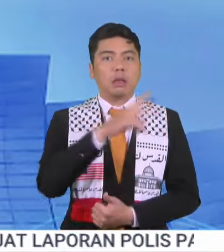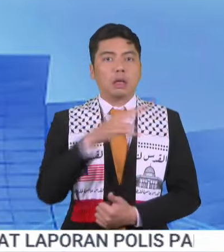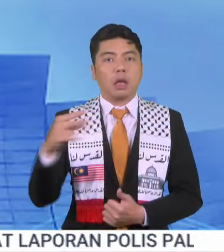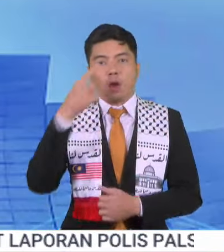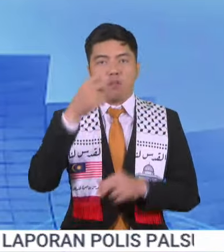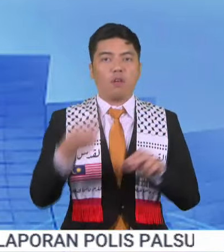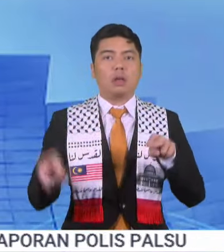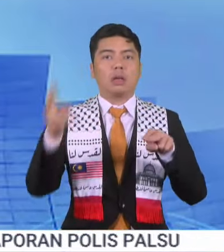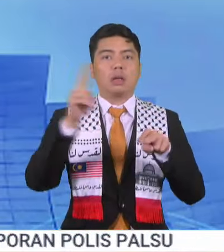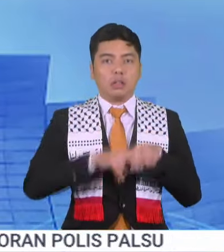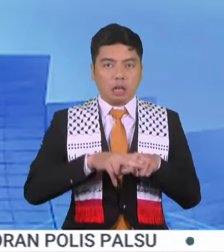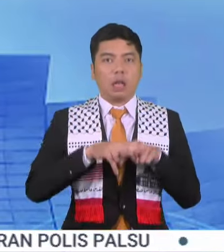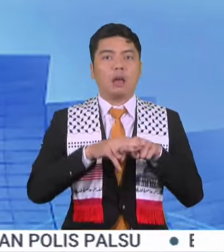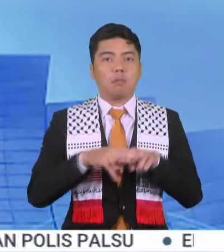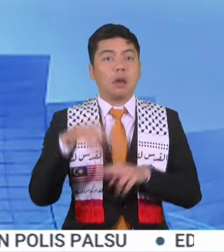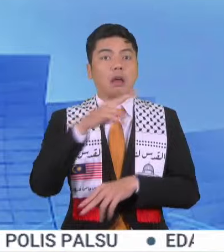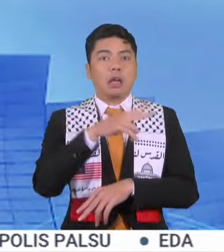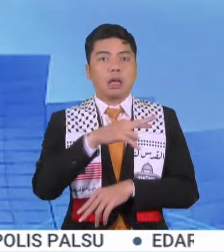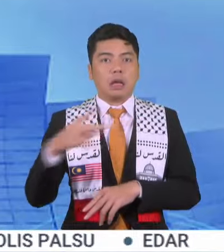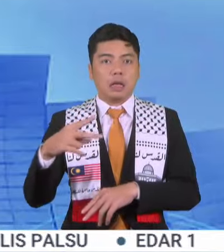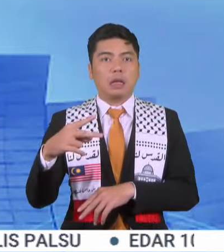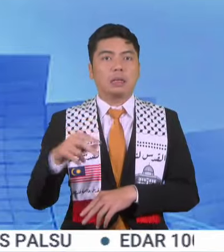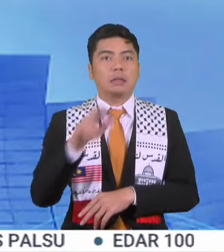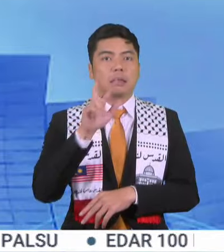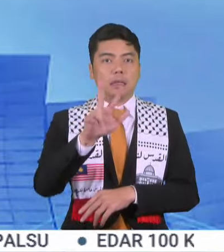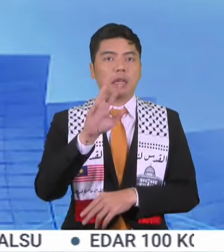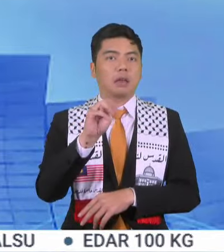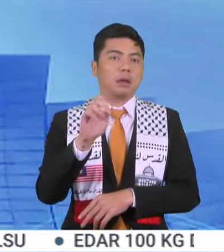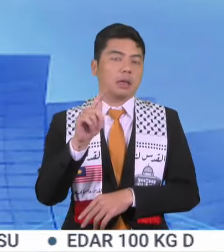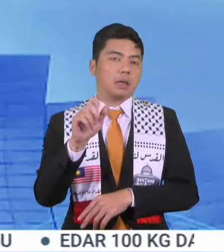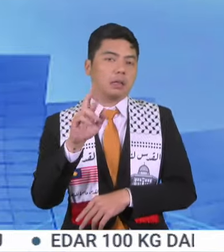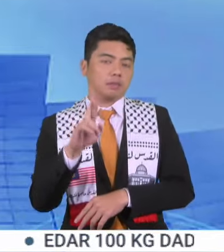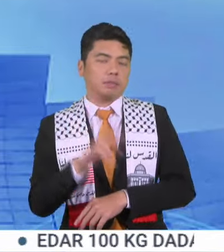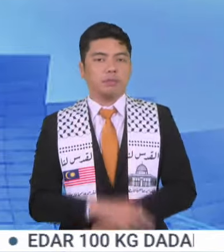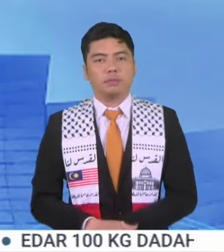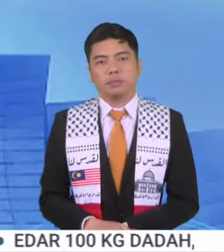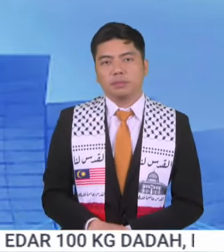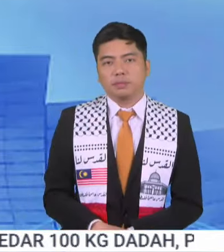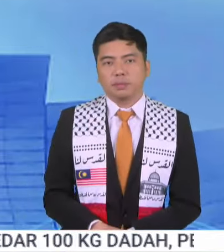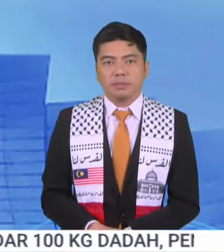slot tambahan akuatik dunia bagi acara 3 meter papan anjal individu wanita.